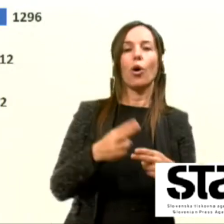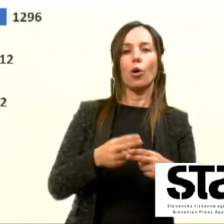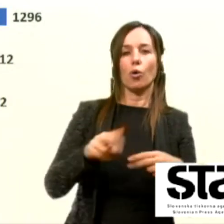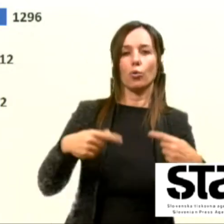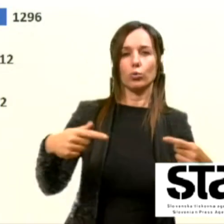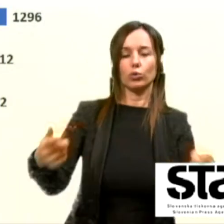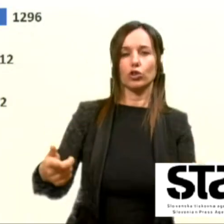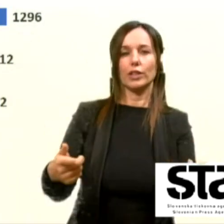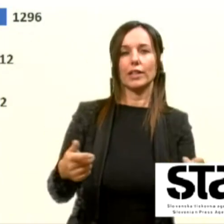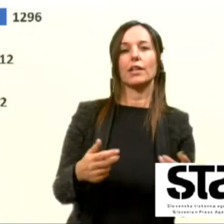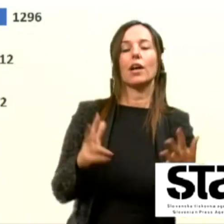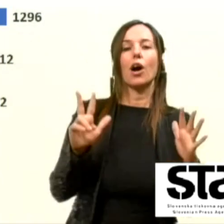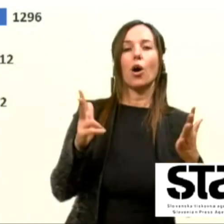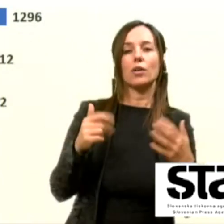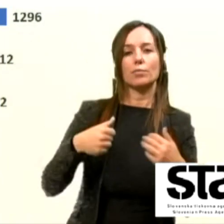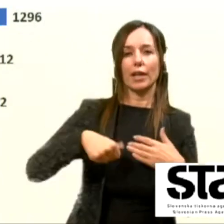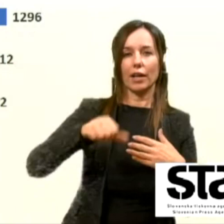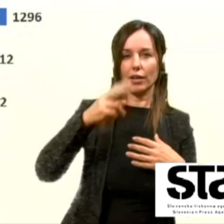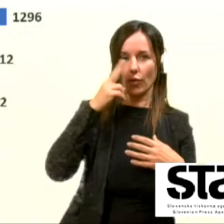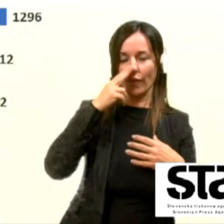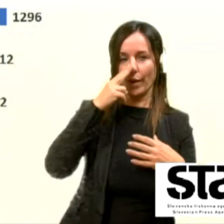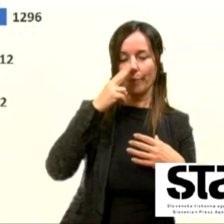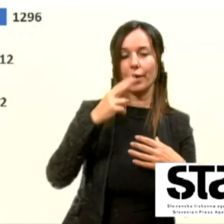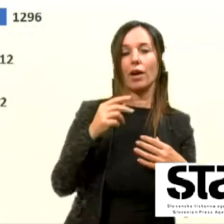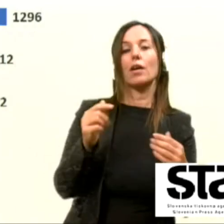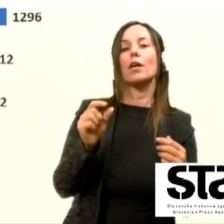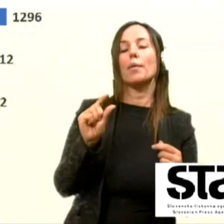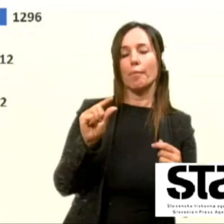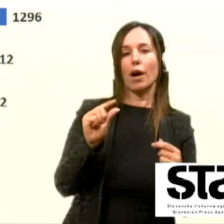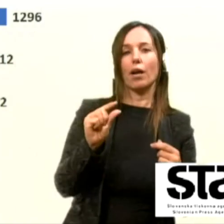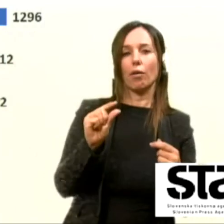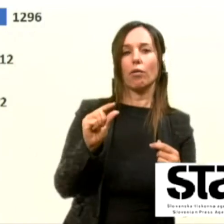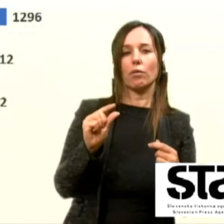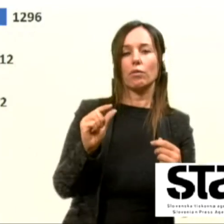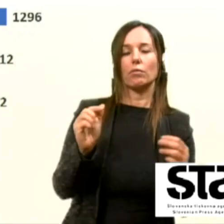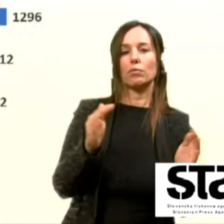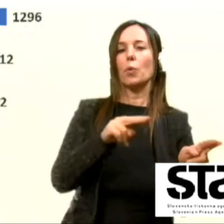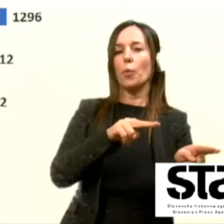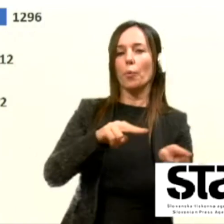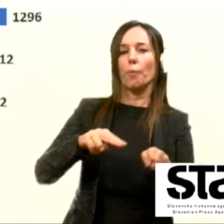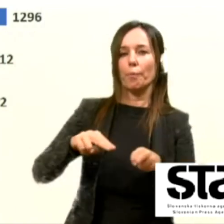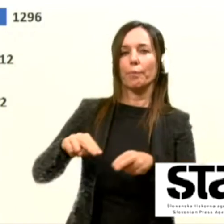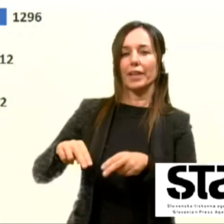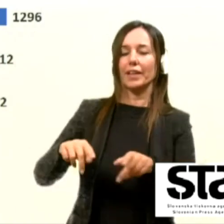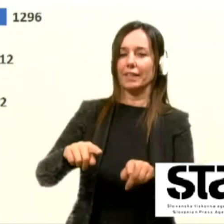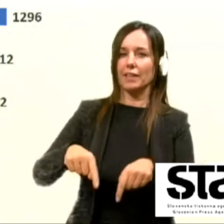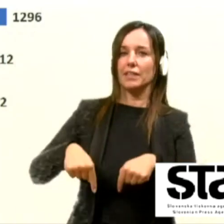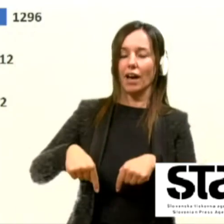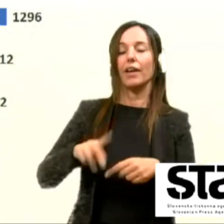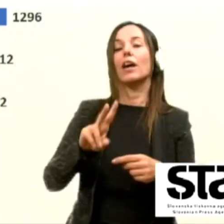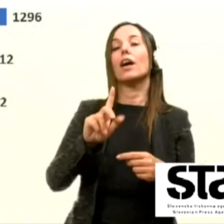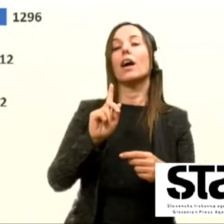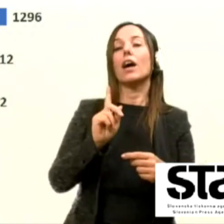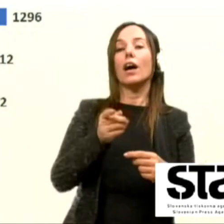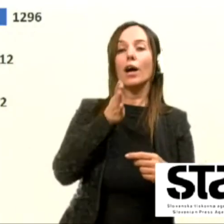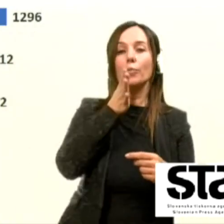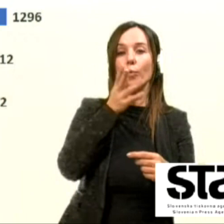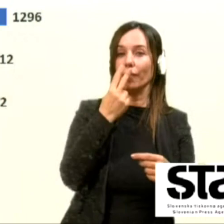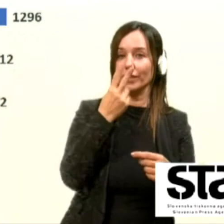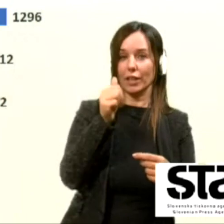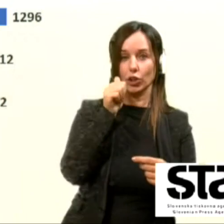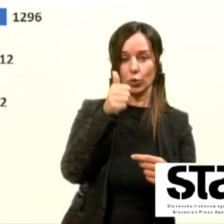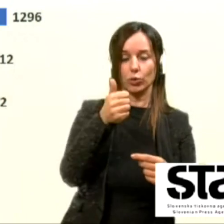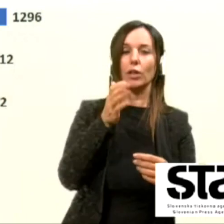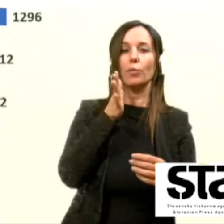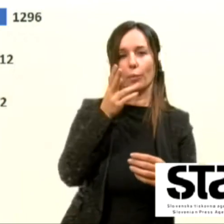okuženih. 8.11. je bil malenkosten umik nazaj, kaj pa bo jutri, pa bomo še